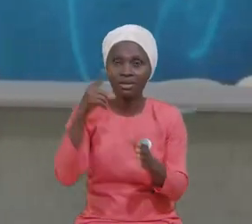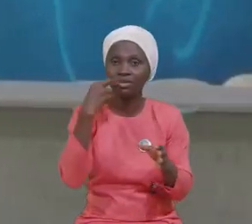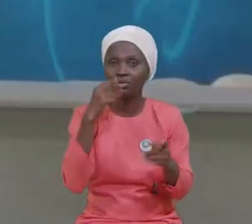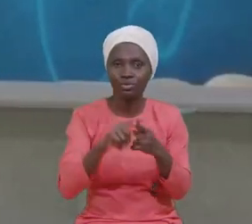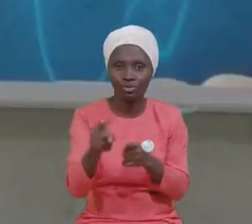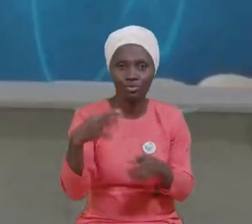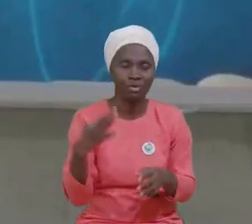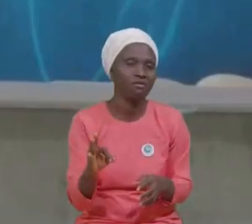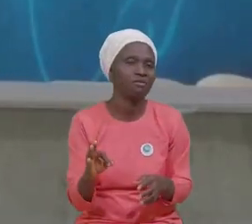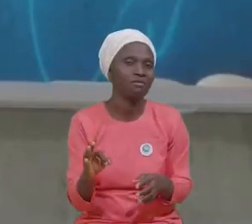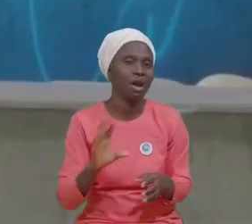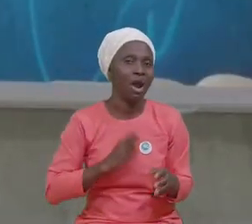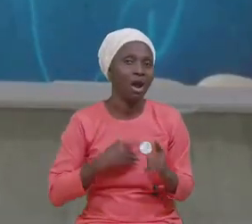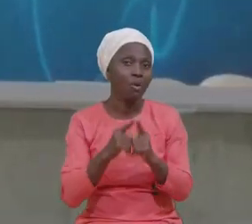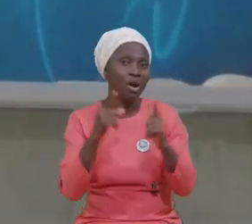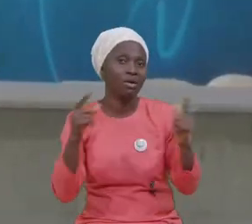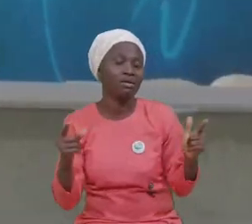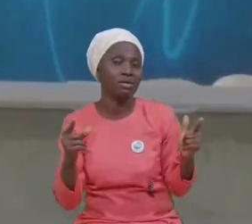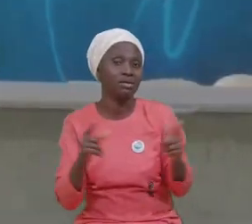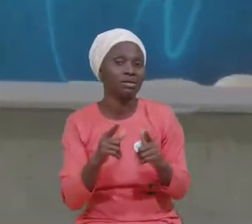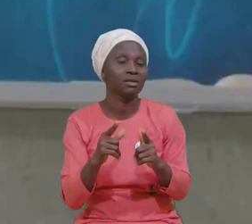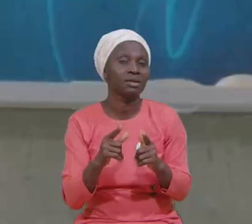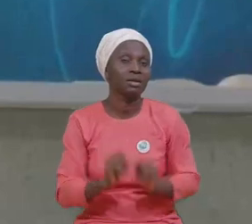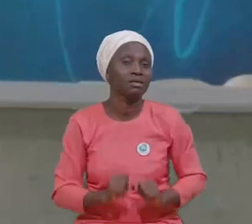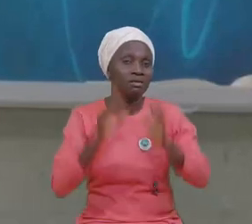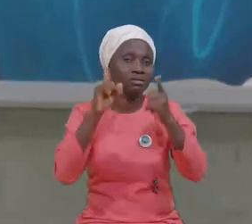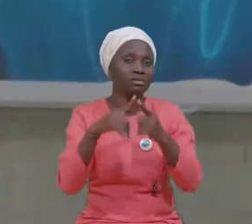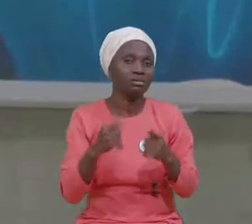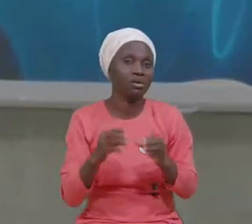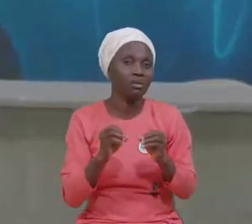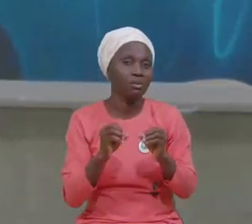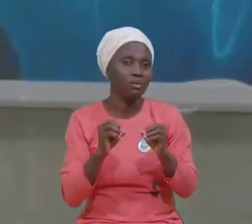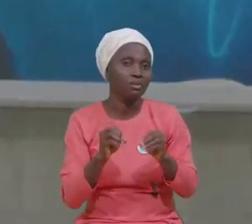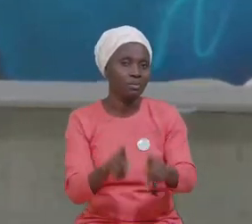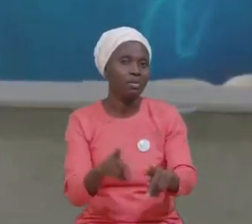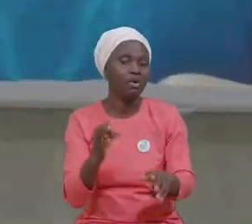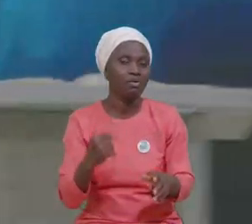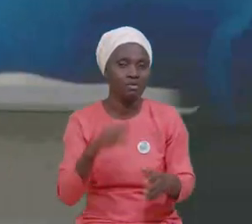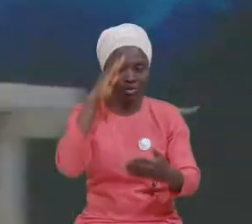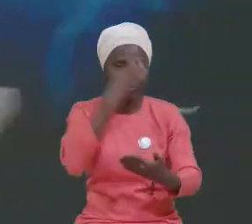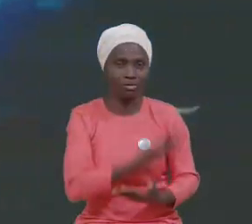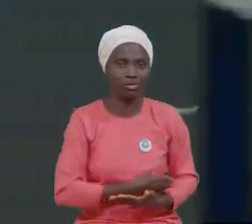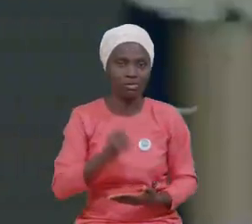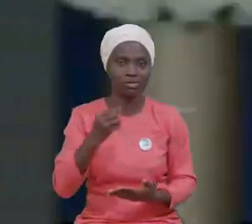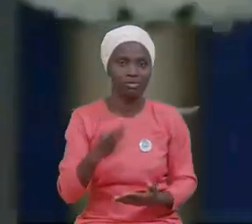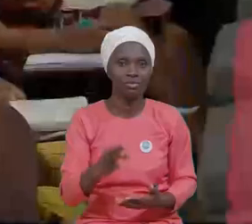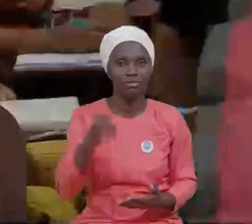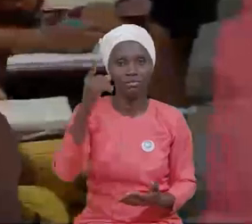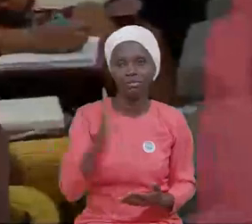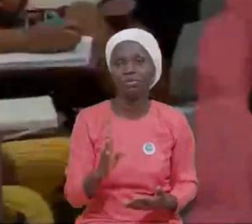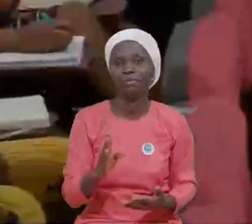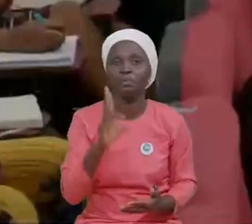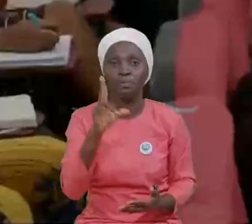dis. Notre grand engagement au privilège des fils de Dieu. Trois